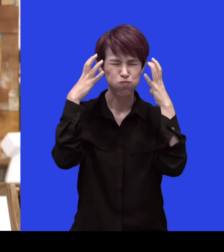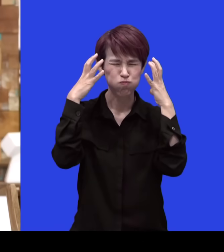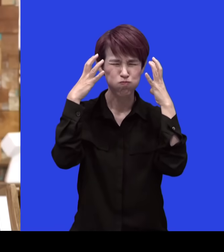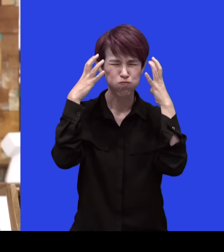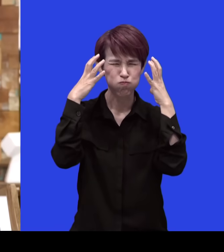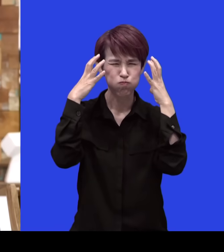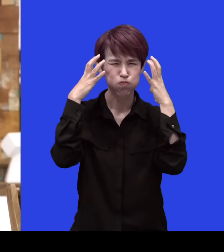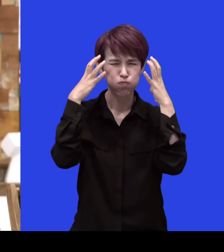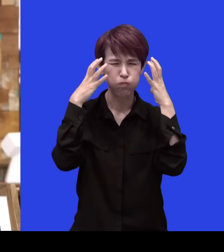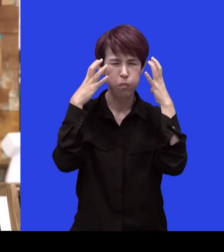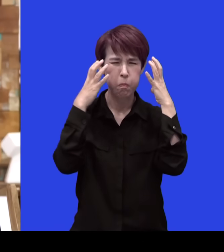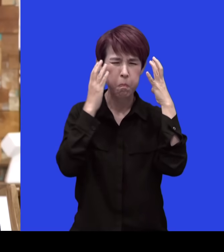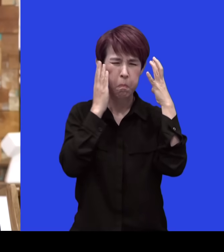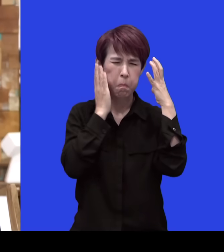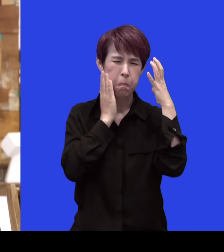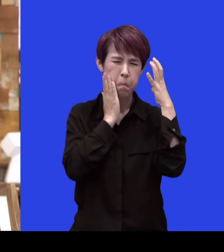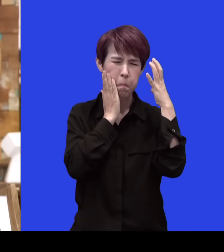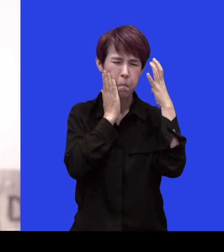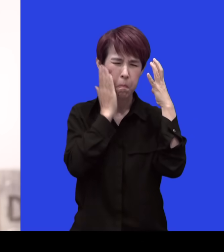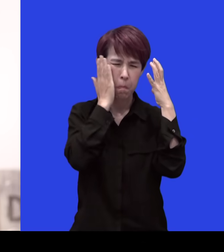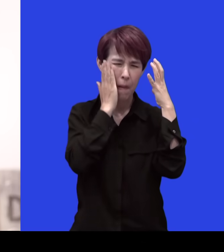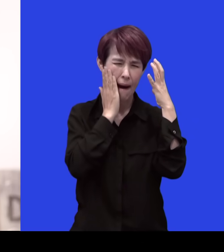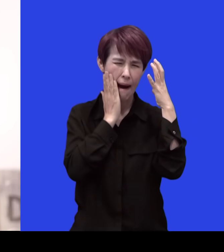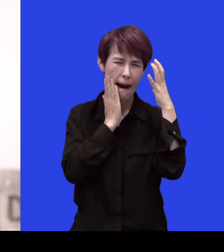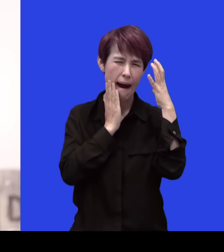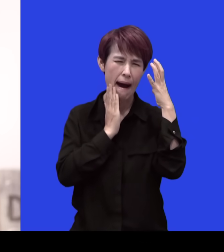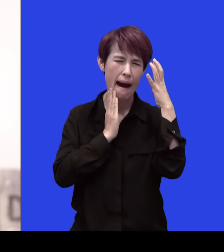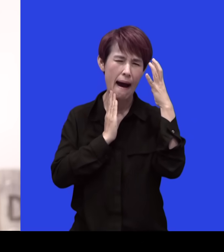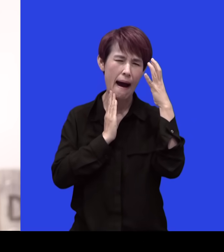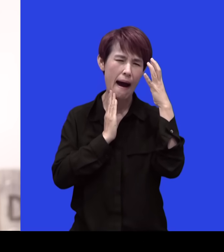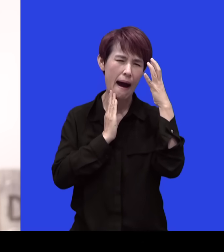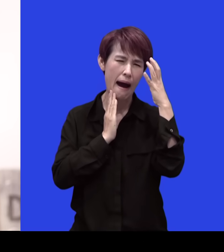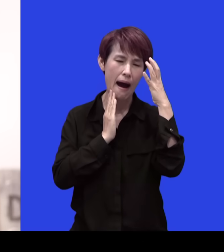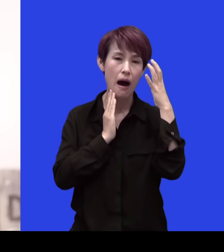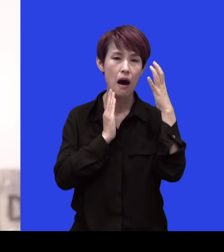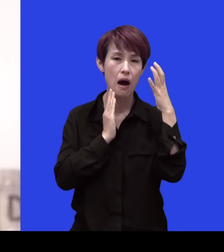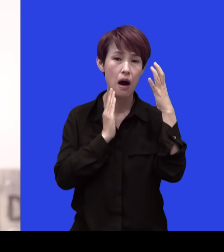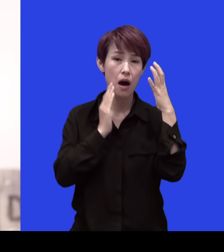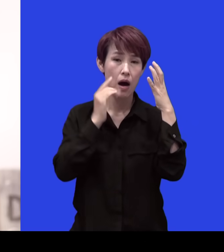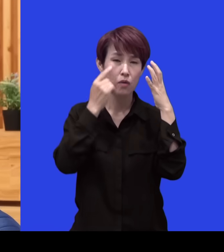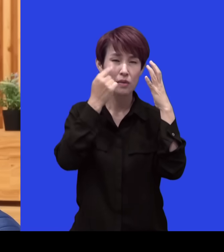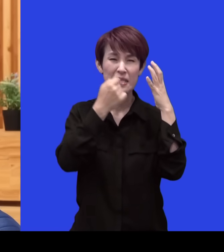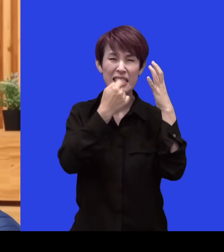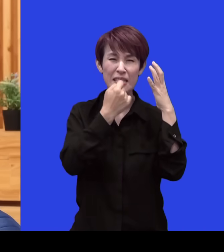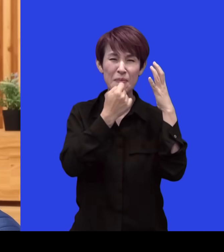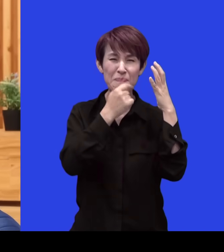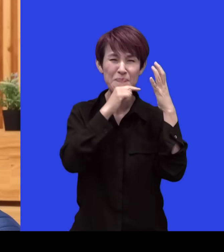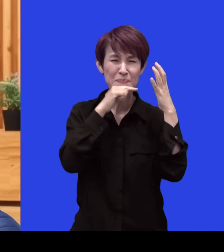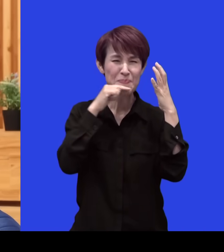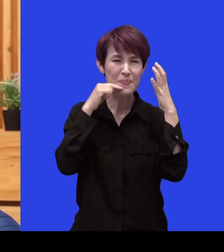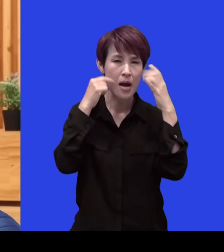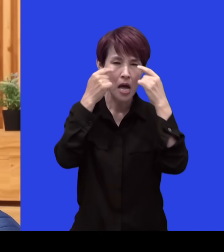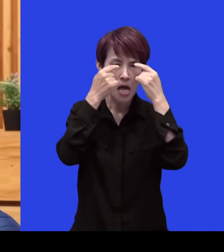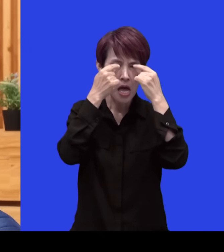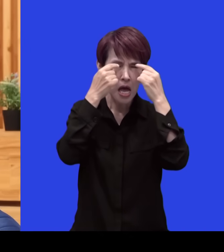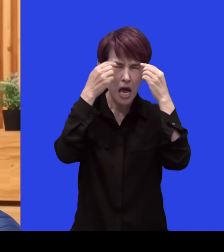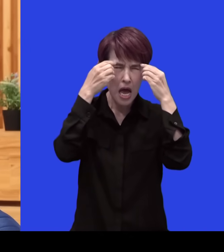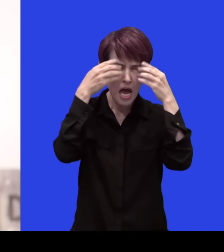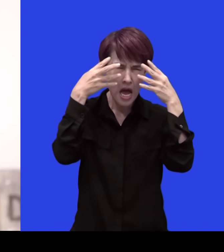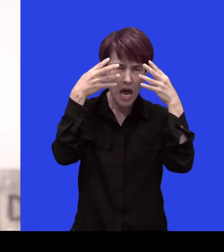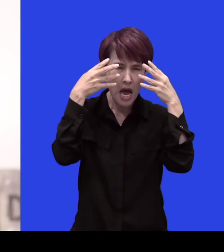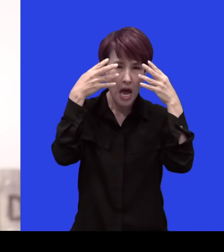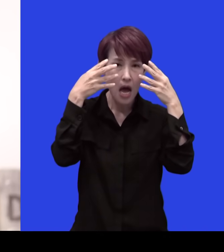부어있고. 퍼렇게 멍이 들었지. 그리고 눈동자는 막 빨갛게 예, 핏줄 터졌어. 핏줄이 다 예, 터졌죠.